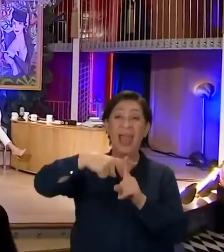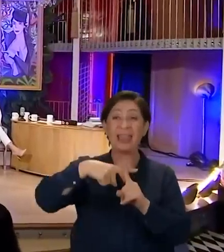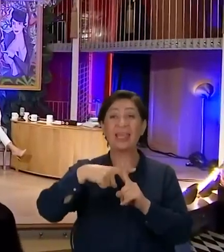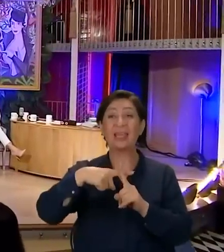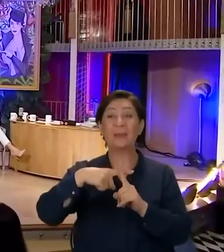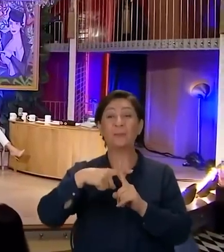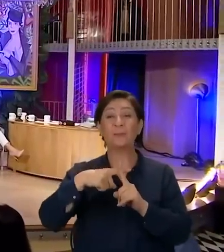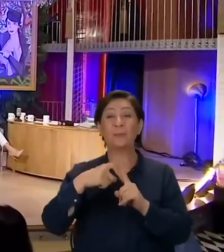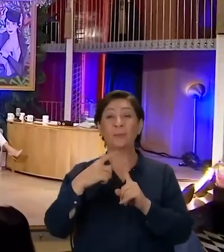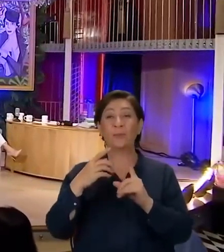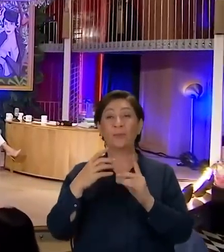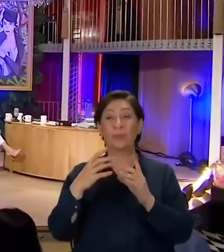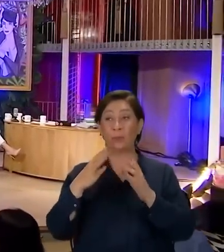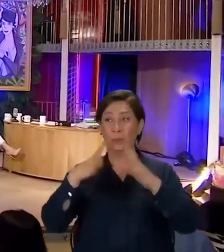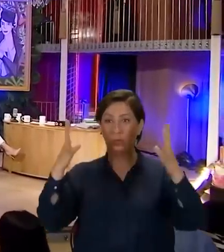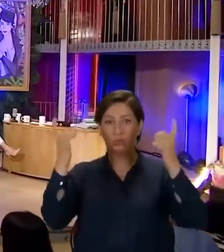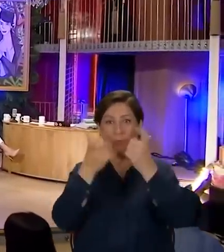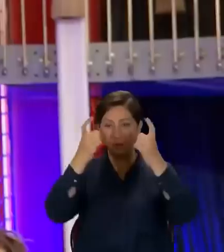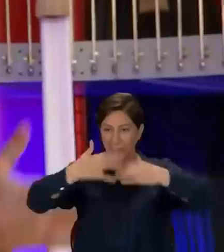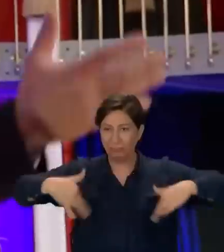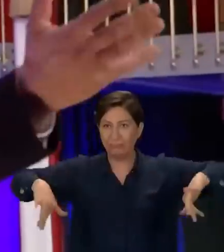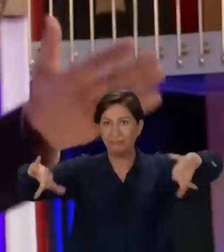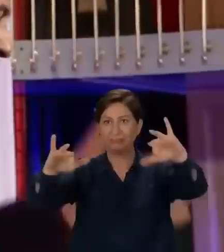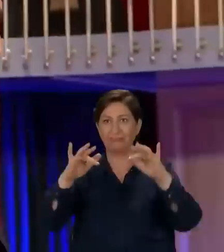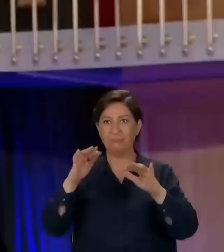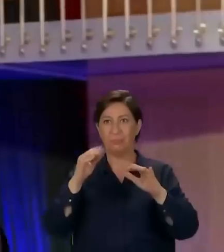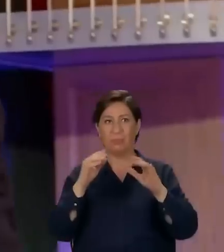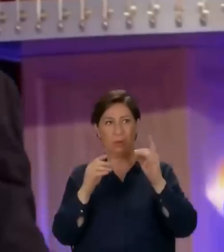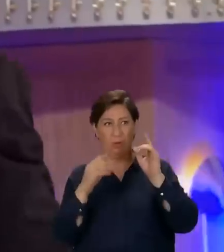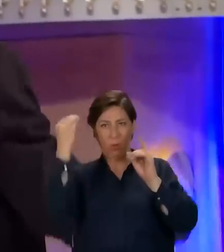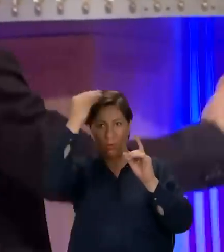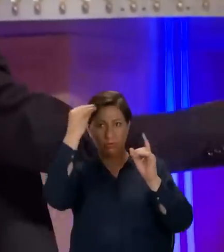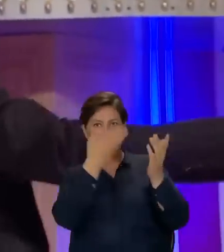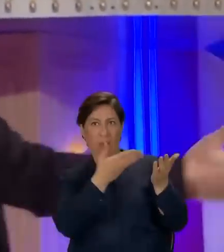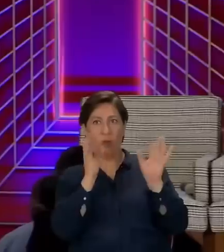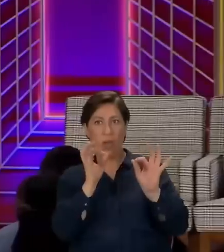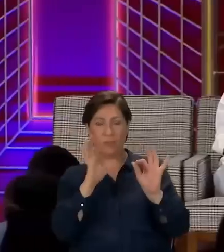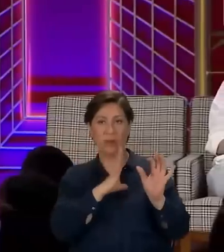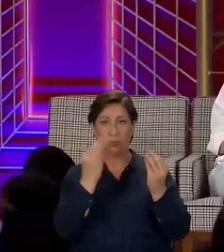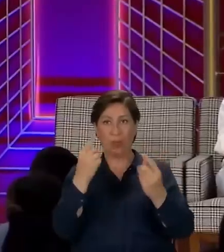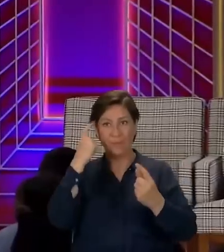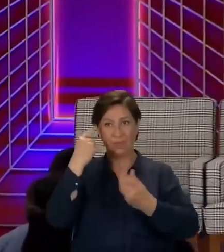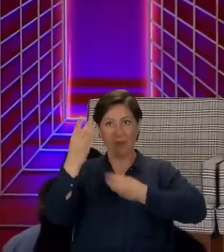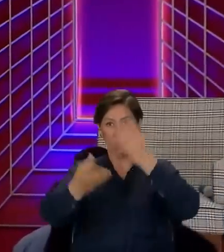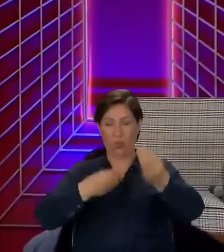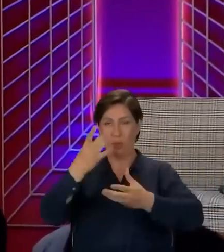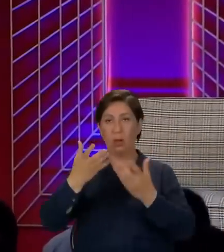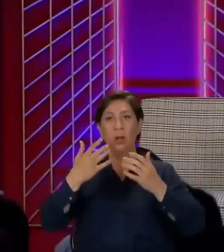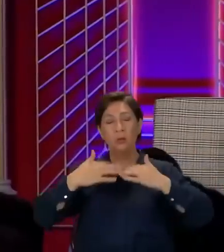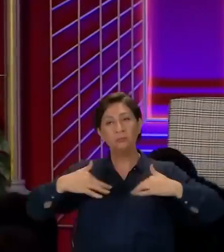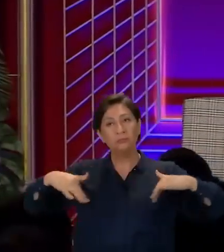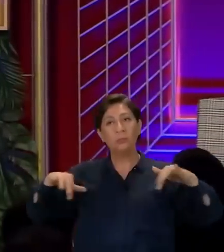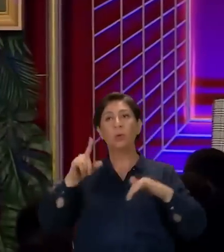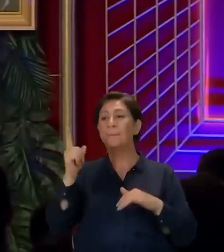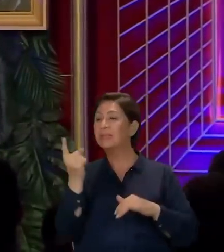böyle büyük toplantılar yapılıyor değil mi? Meşhur hocalarımız orada güzel bilgiler veriyorlar filan. Orada